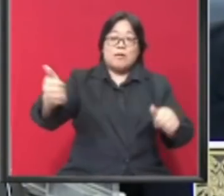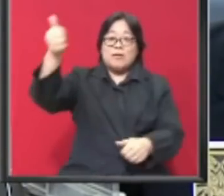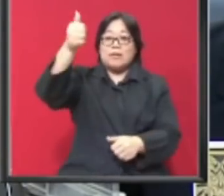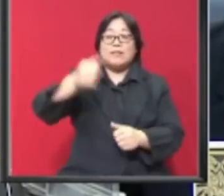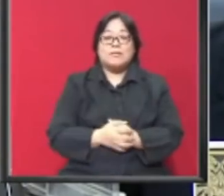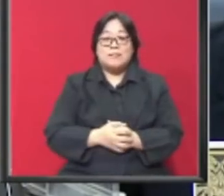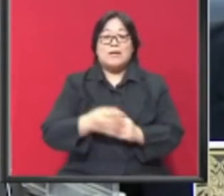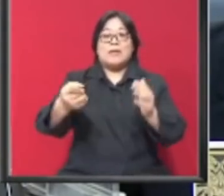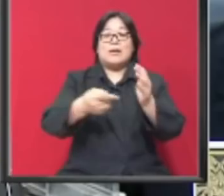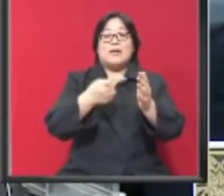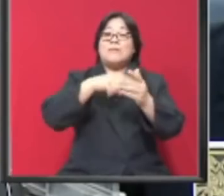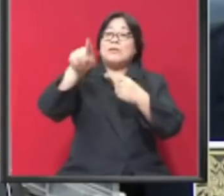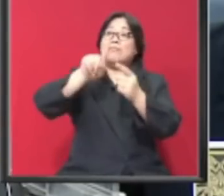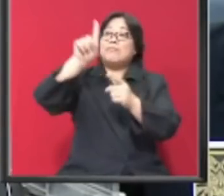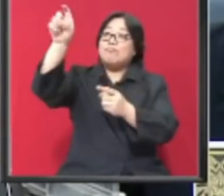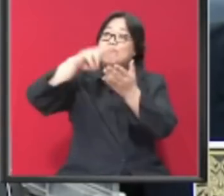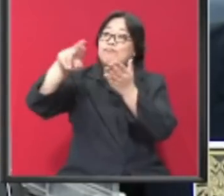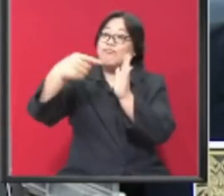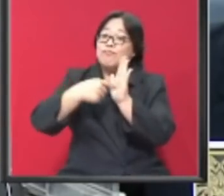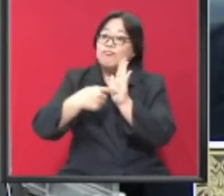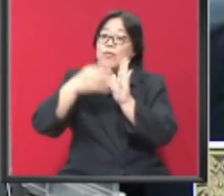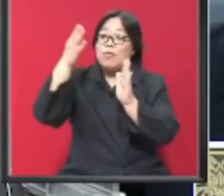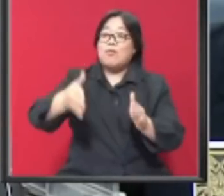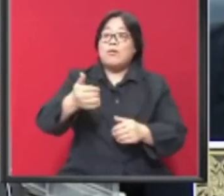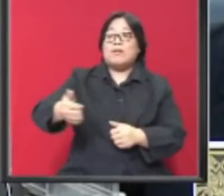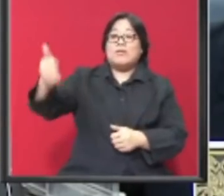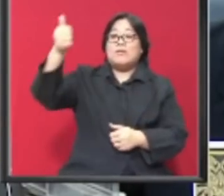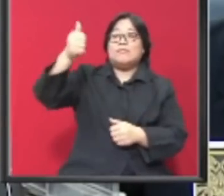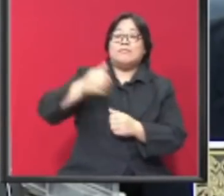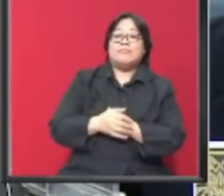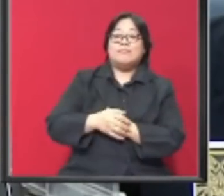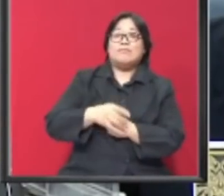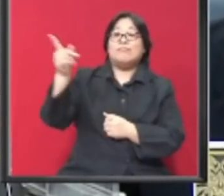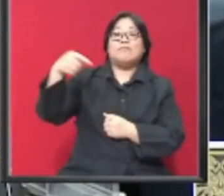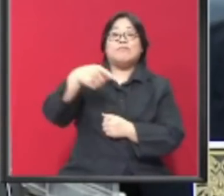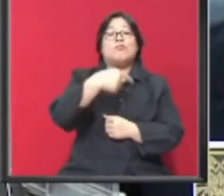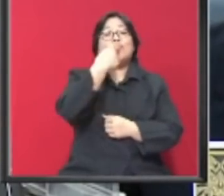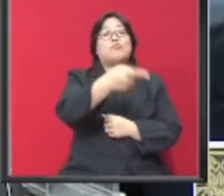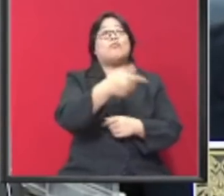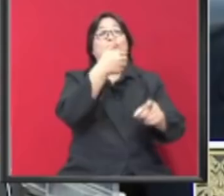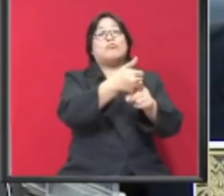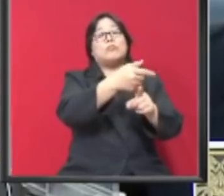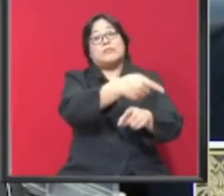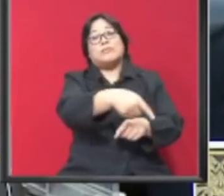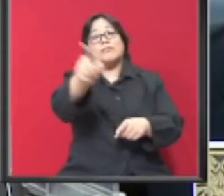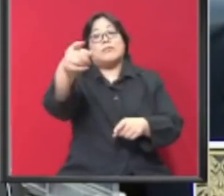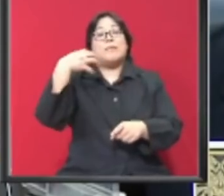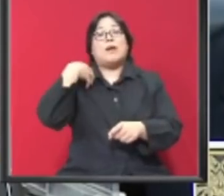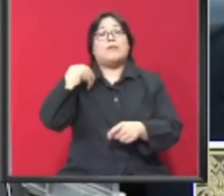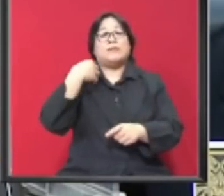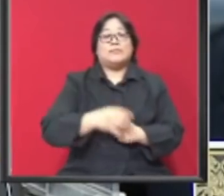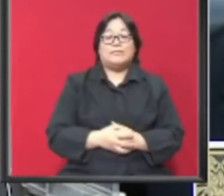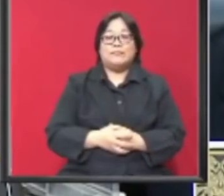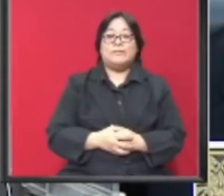Adakalanya apabila dirojok kepada orang atasan mereka disuruh untuk rujuk kepada pegawai